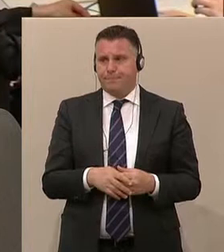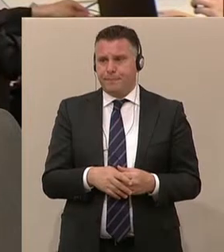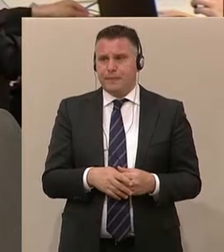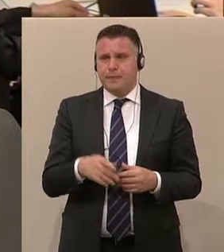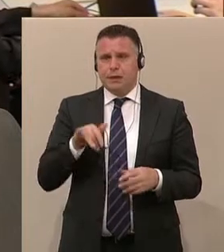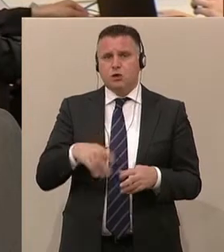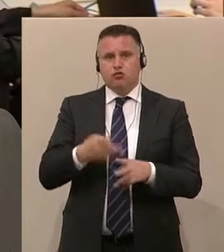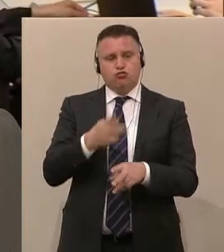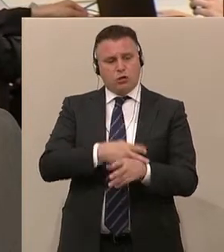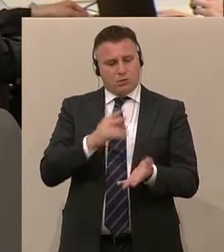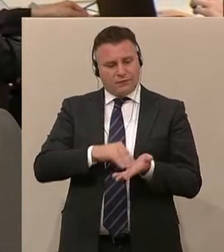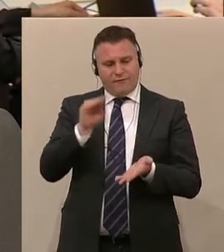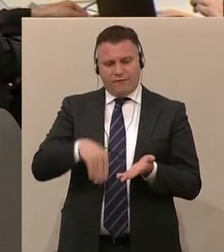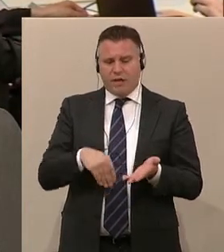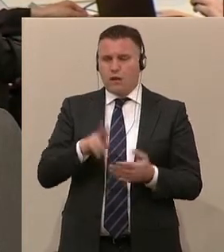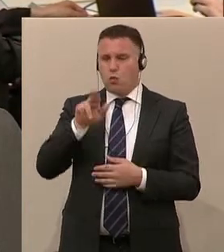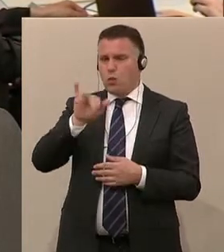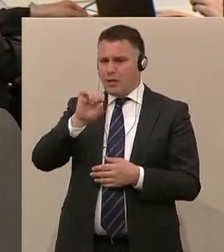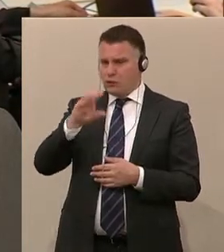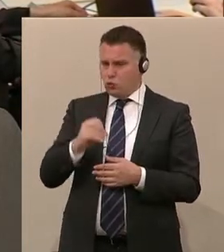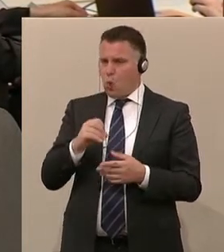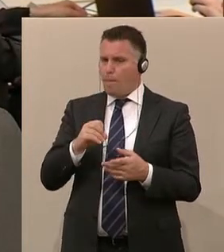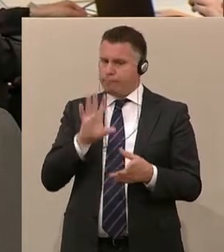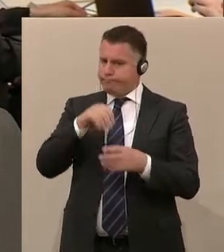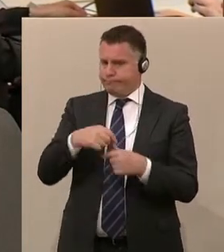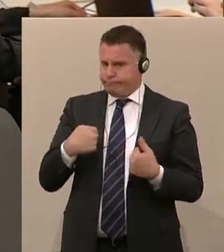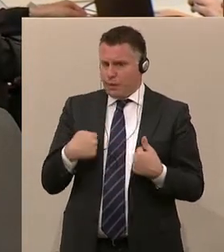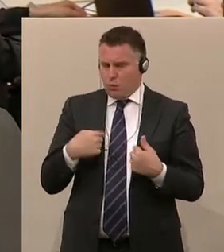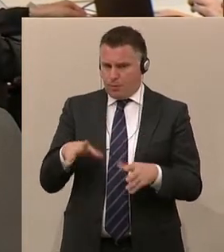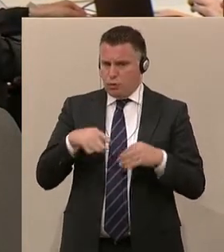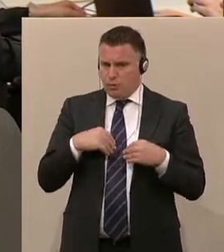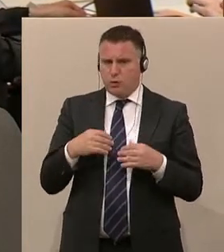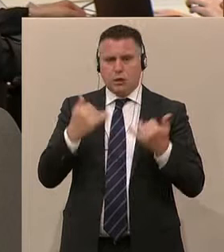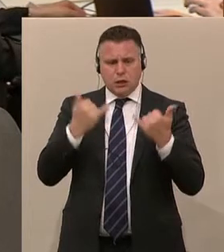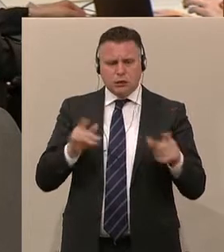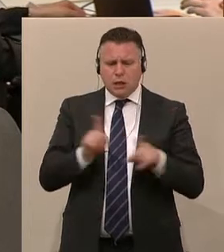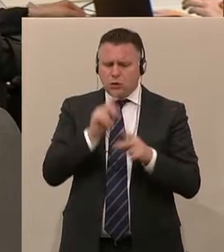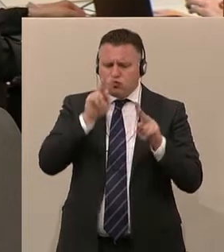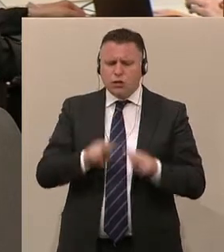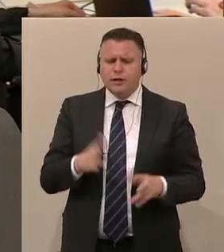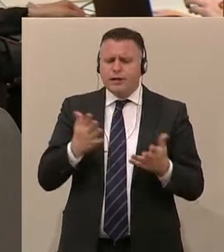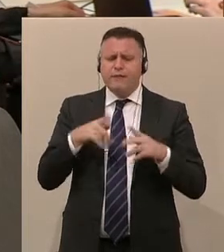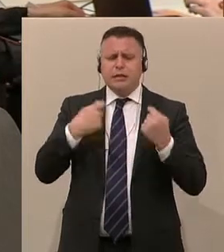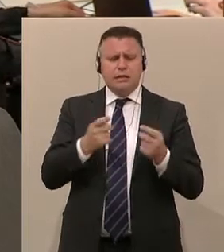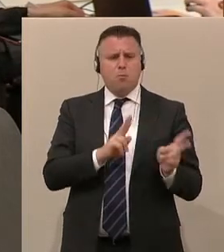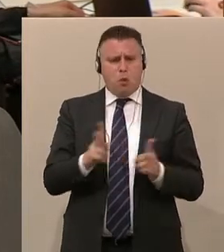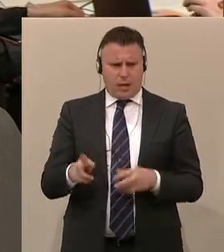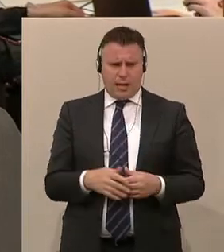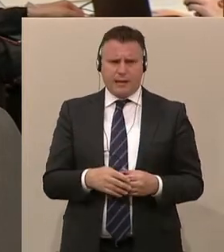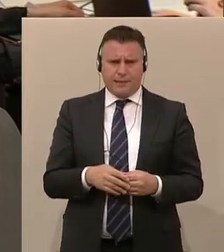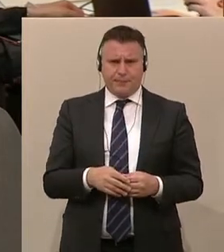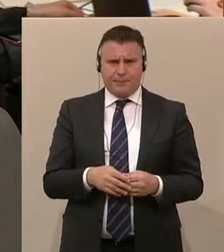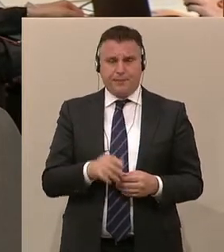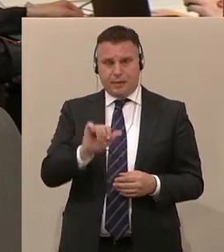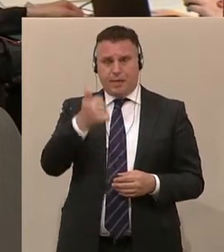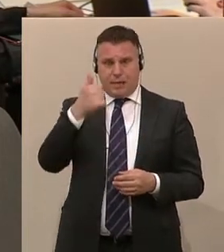des Staatsvertrages betreffend UNESCO beheimatet ist, haben wir uns sofort angesehen, welche Möglichkeiten gibt es da. Und das